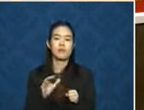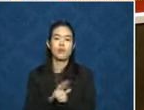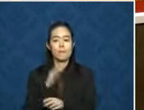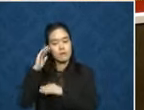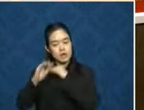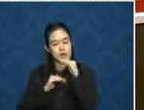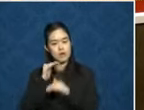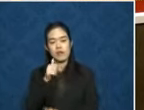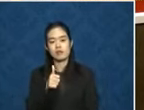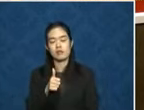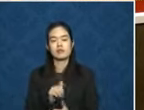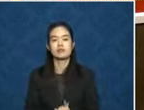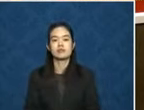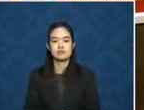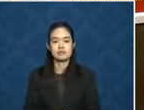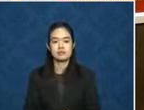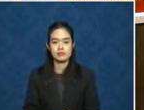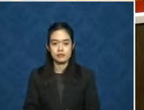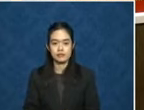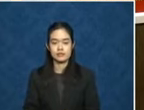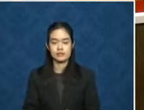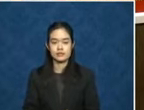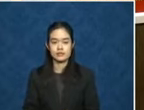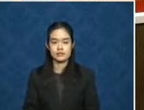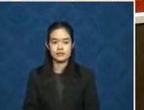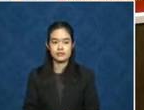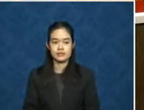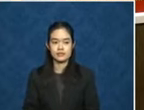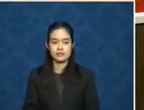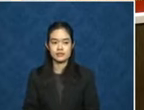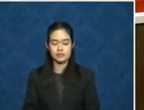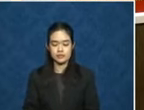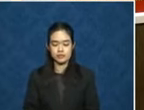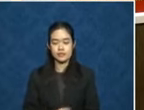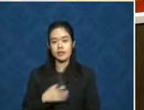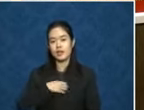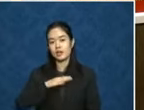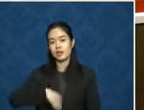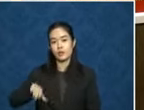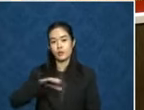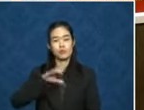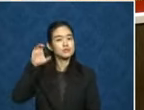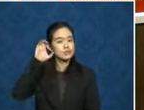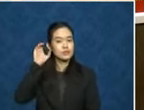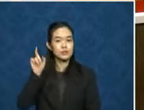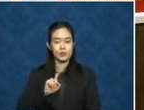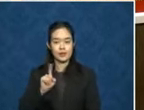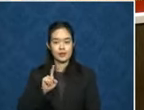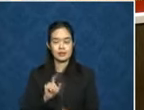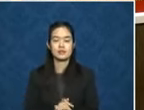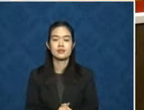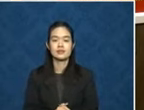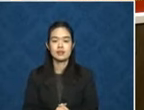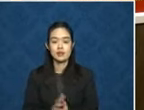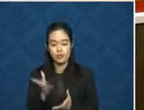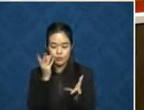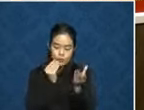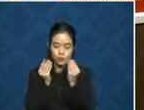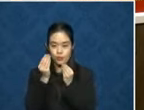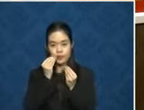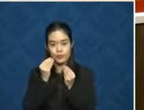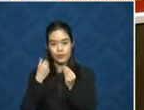านและอีกหนึ่งความสามารถที่ผมเชื่อว่าต้องมีแล้วก็สำคัญไม่น้อยกว่ากันเลยครับคือการเรียนรู้ทักษะ